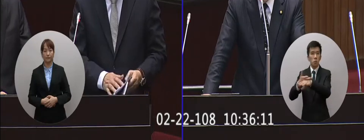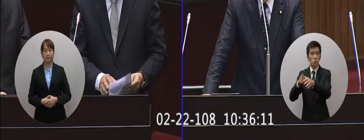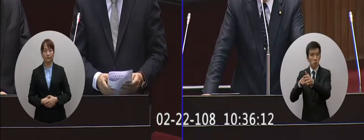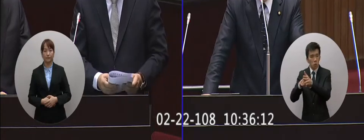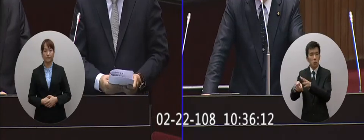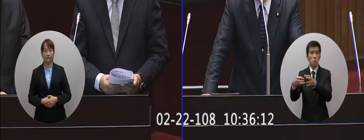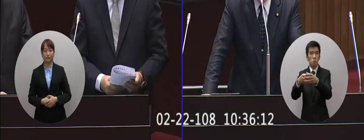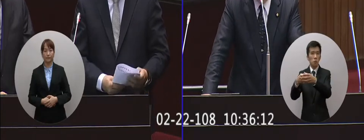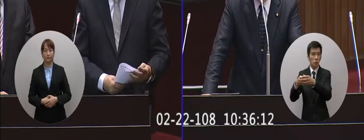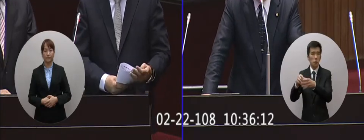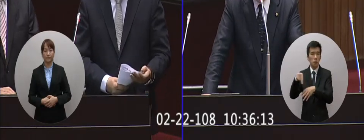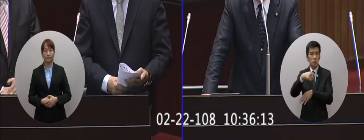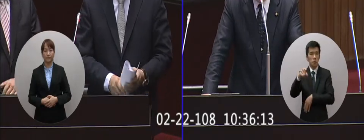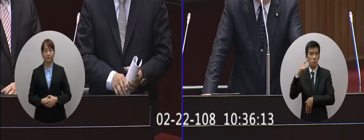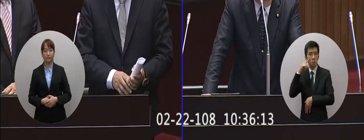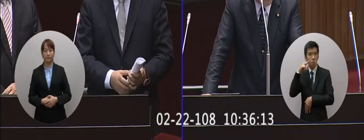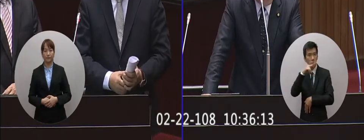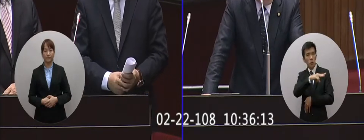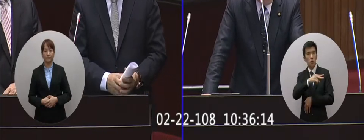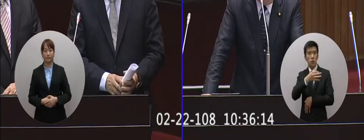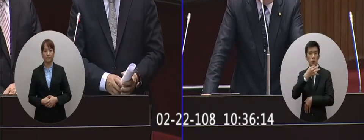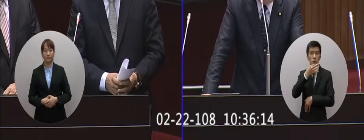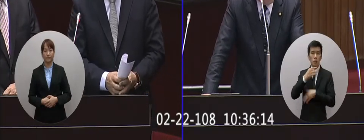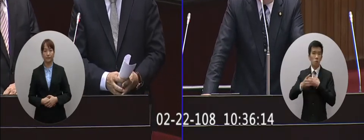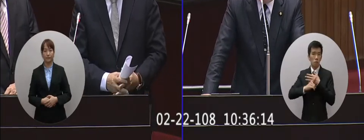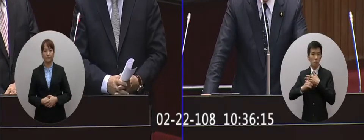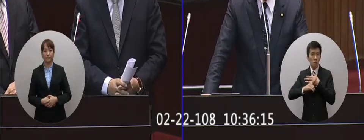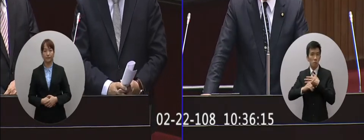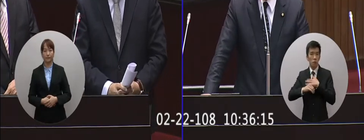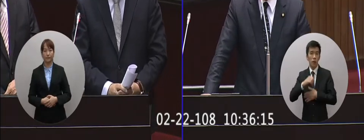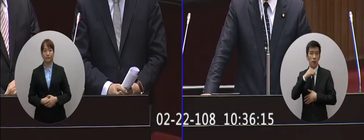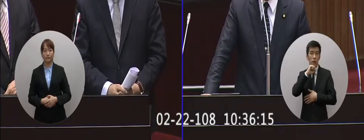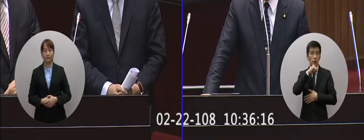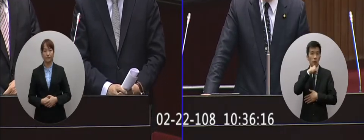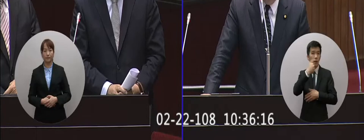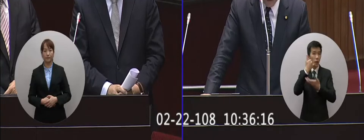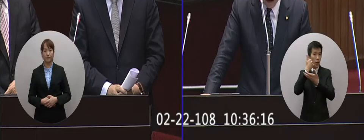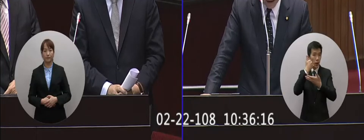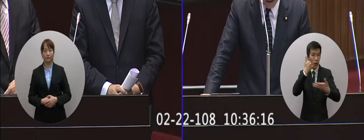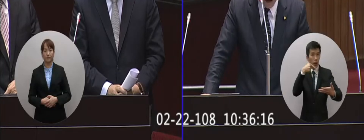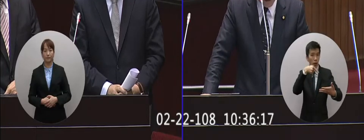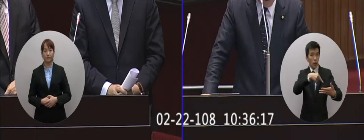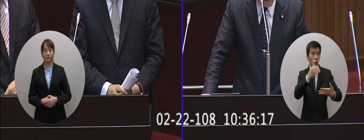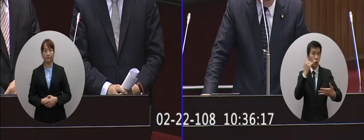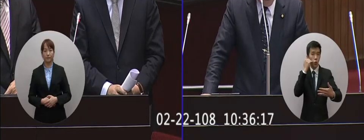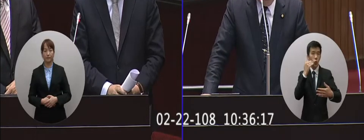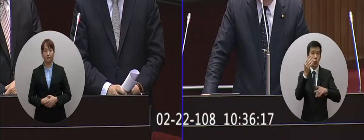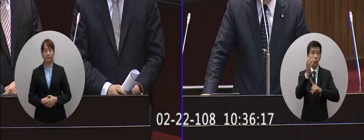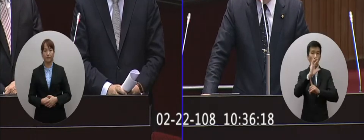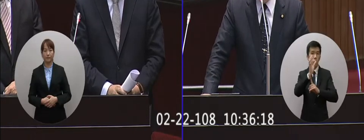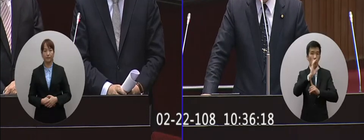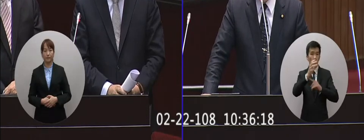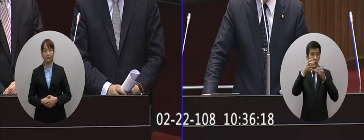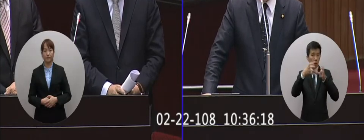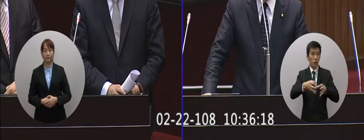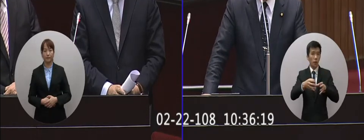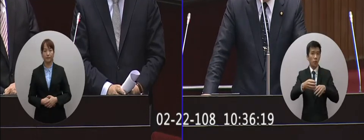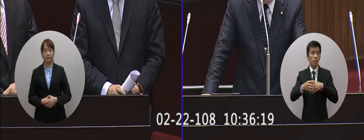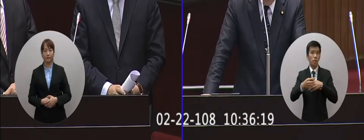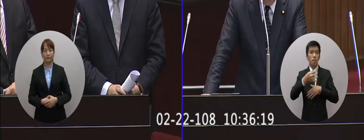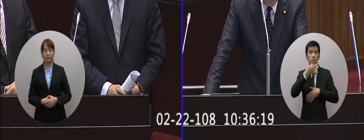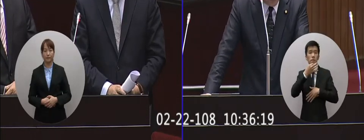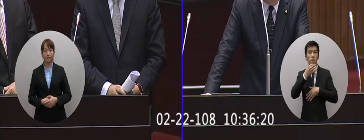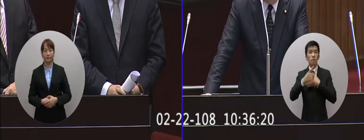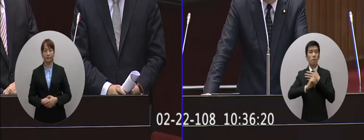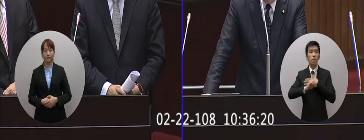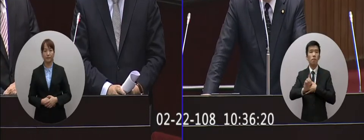心，在我们台湾海峡它的风场的开发有几个忧心的议题。那他们的诉求是说，